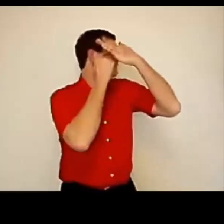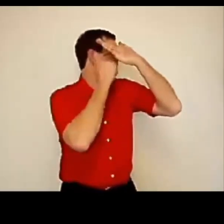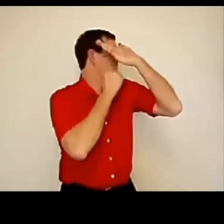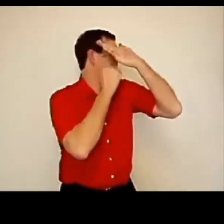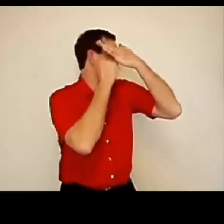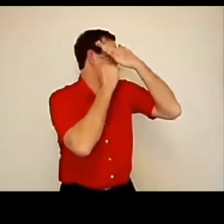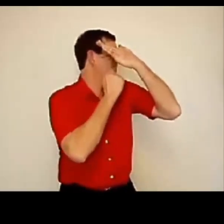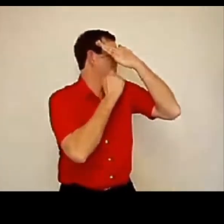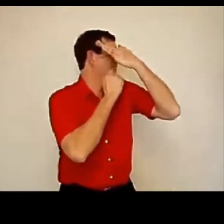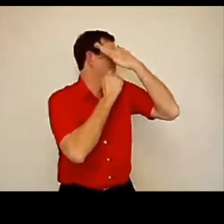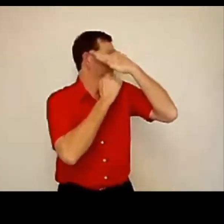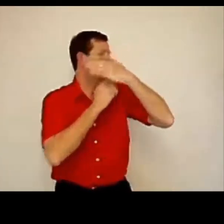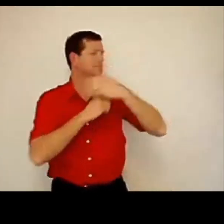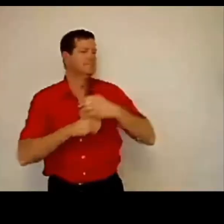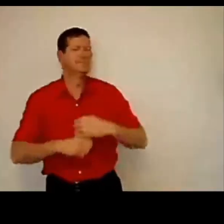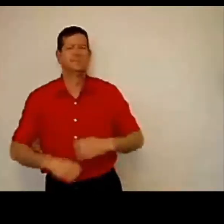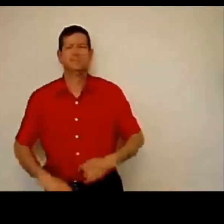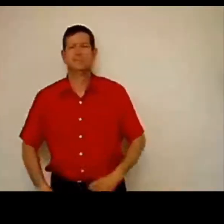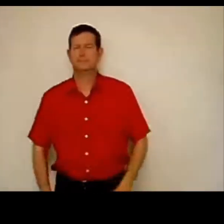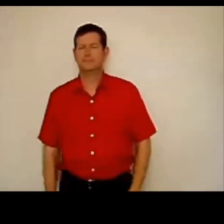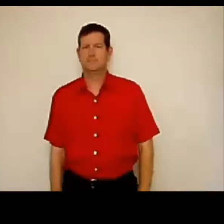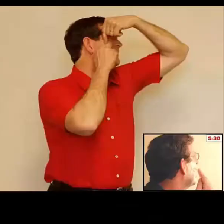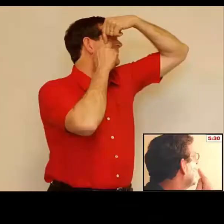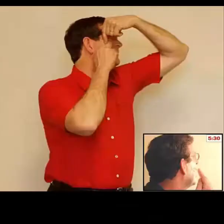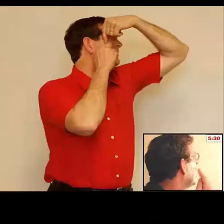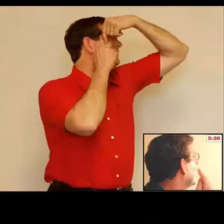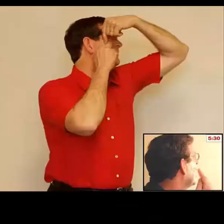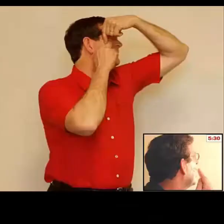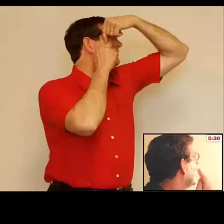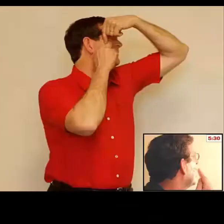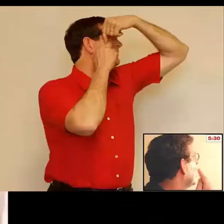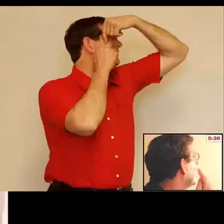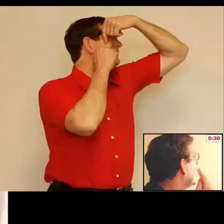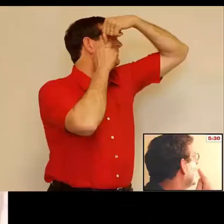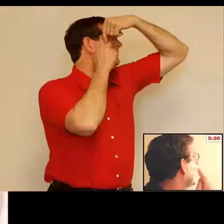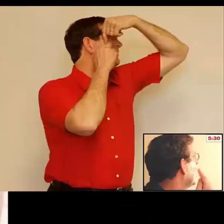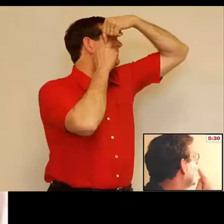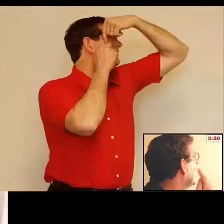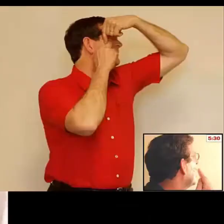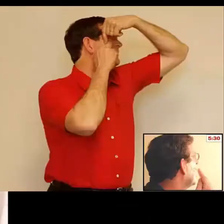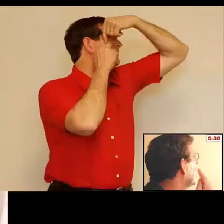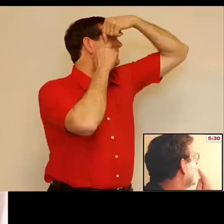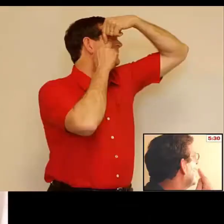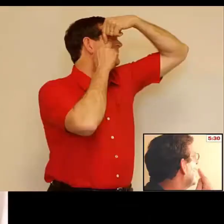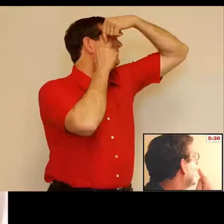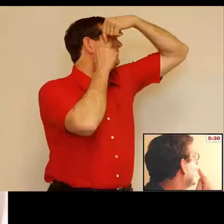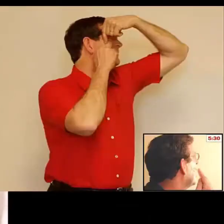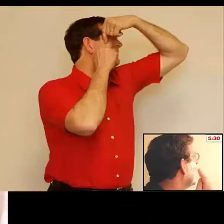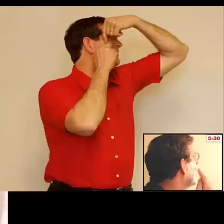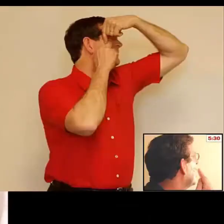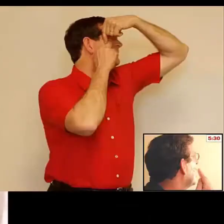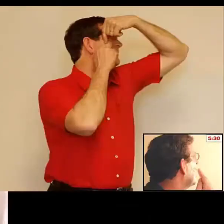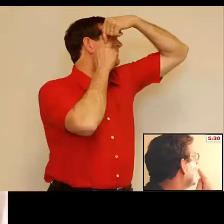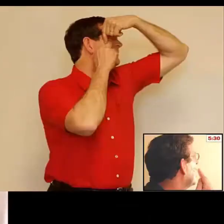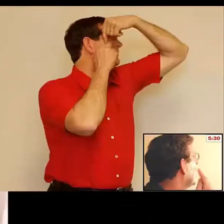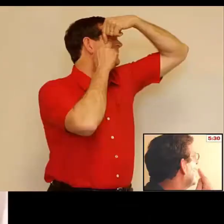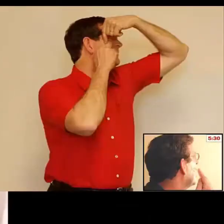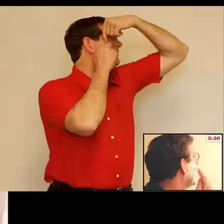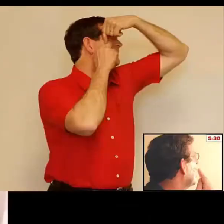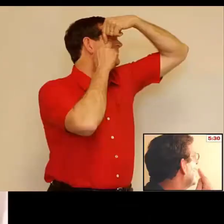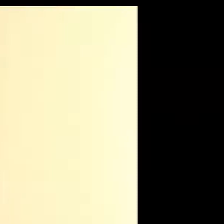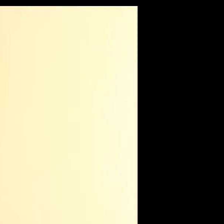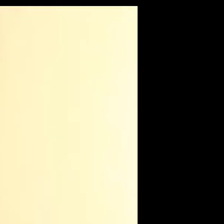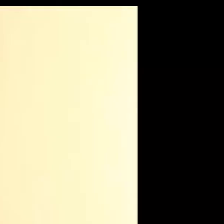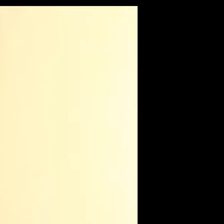Se raser. Se raser. Se